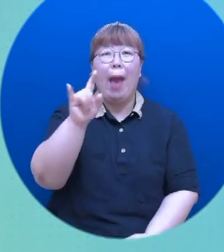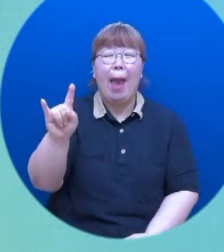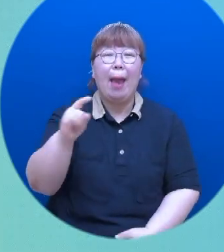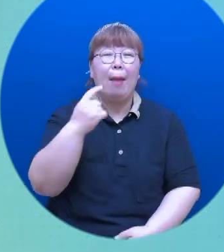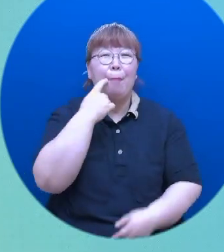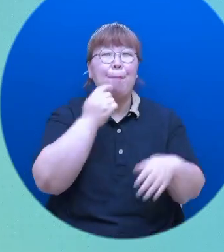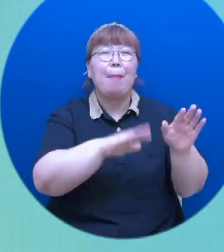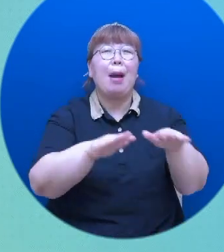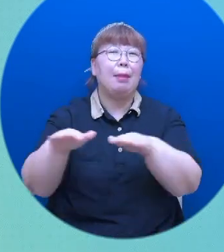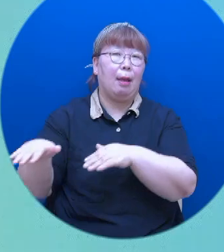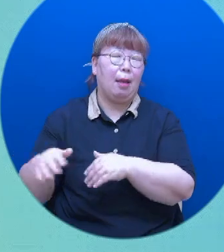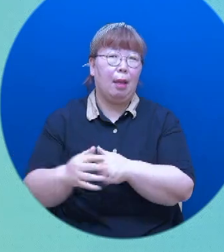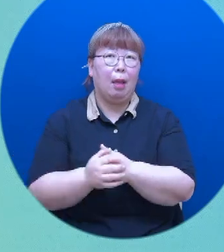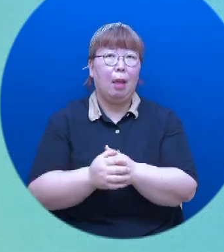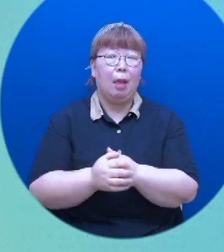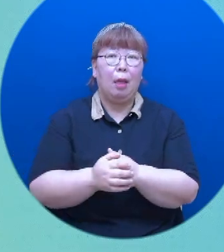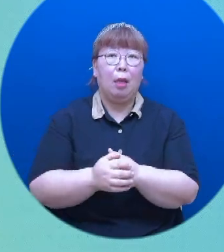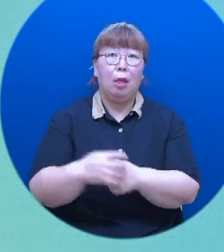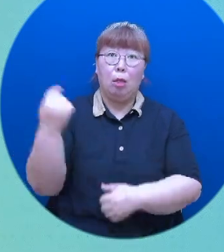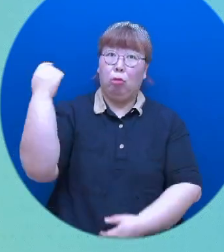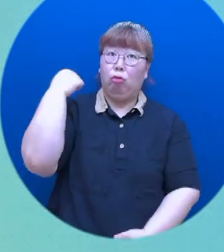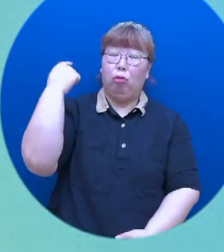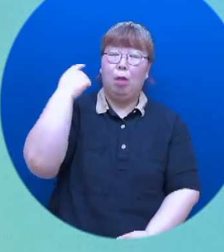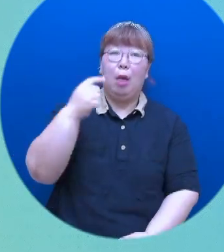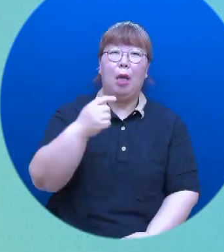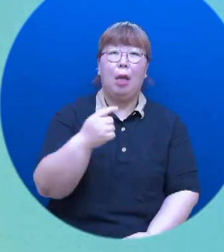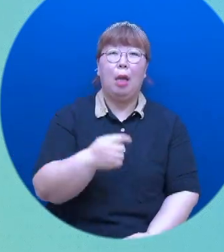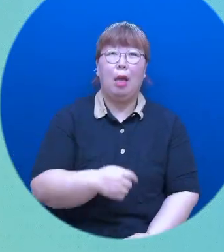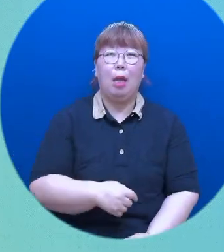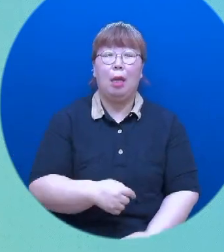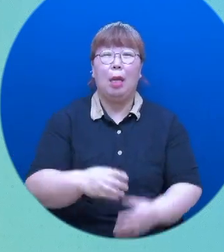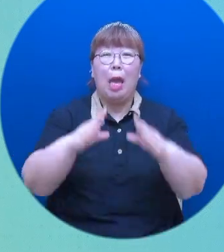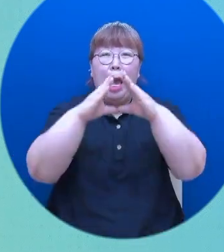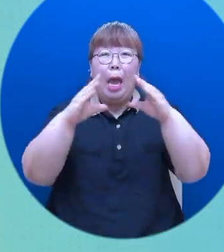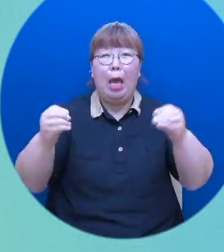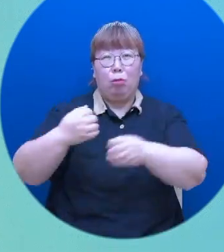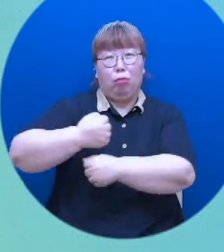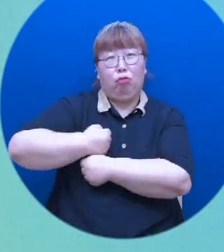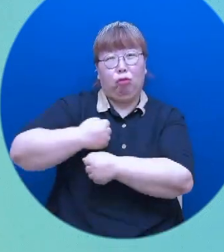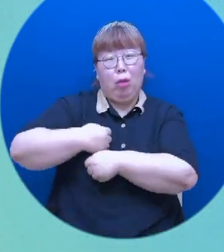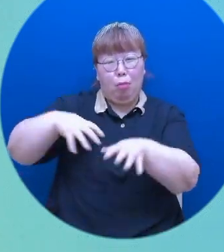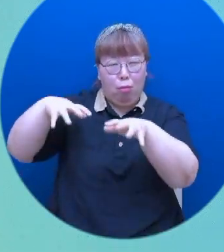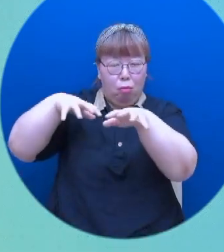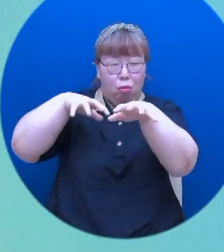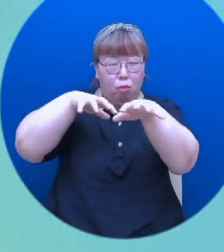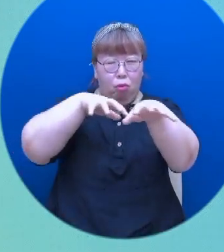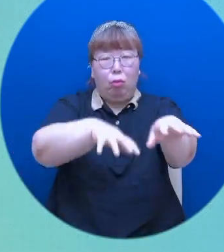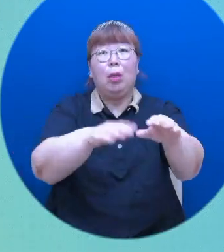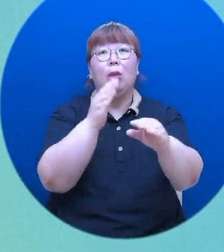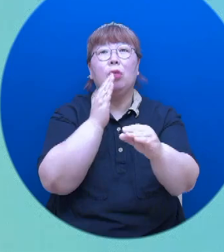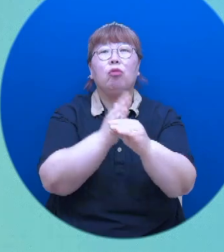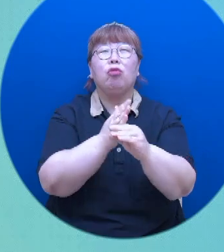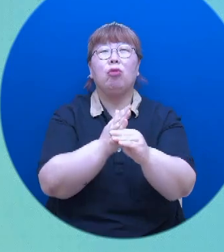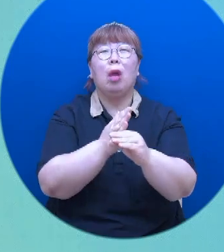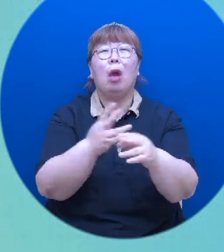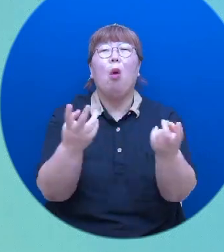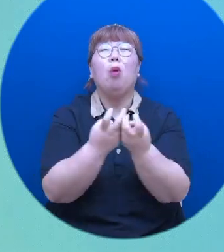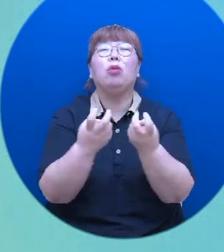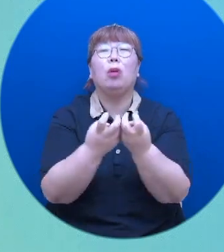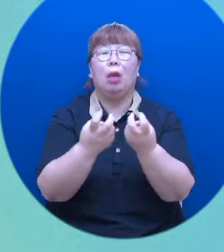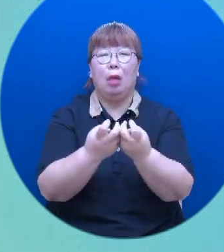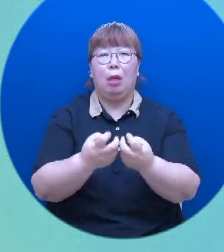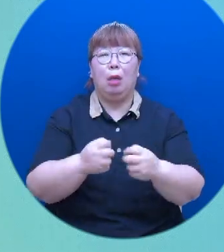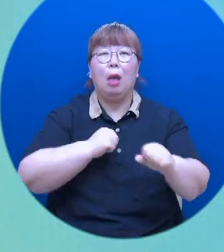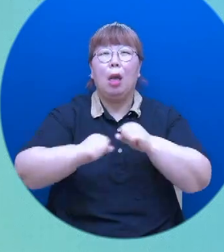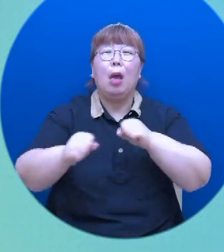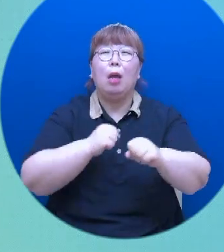과제가 뭐죠? 뒤에 애굽의 군대가 추격해 오는 거죠. 바로 이런 현실 앞에 너희는 어떻게